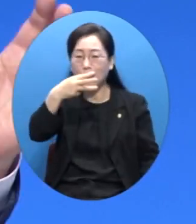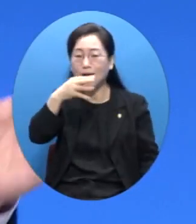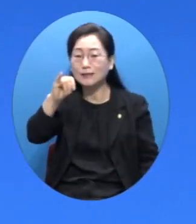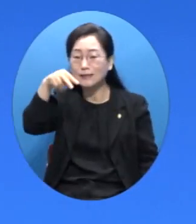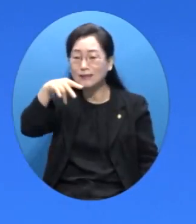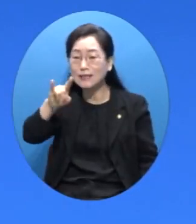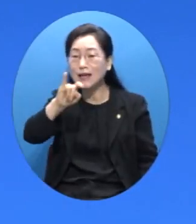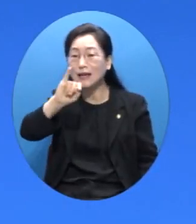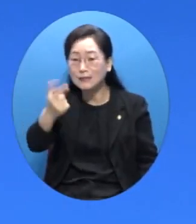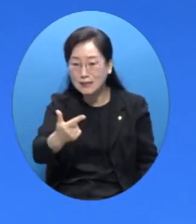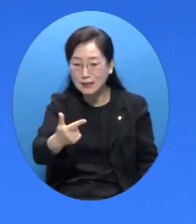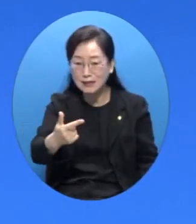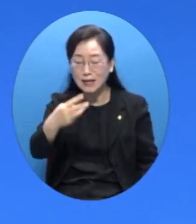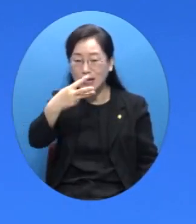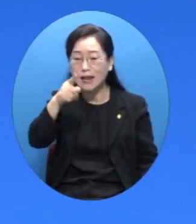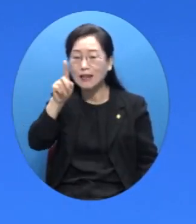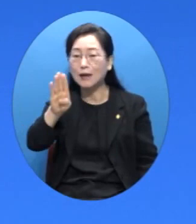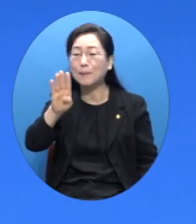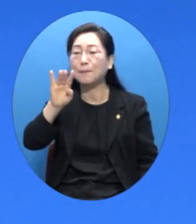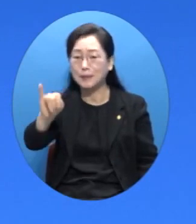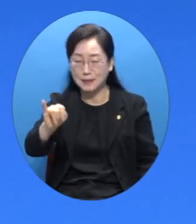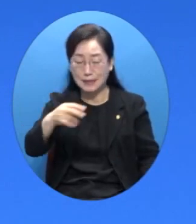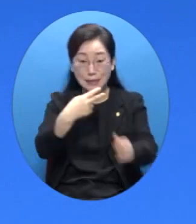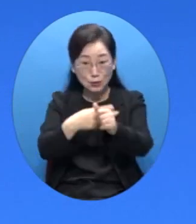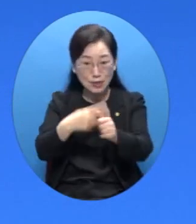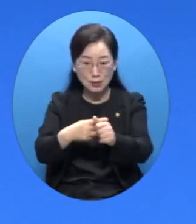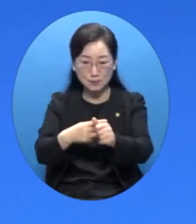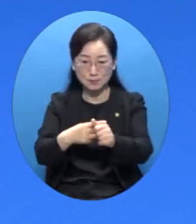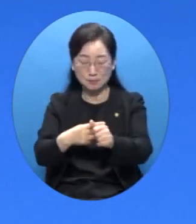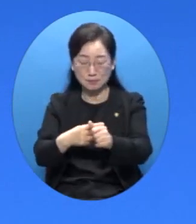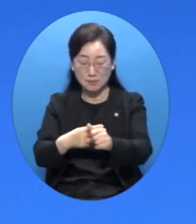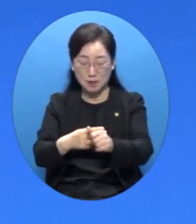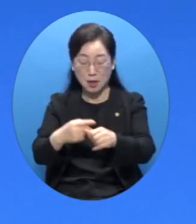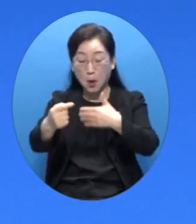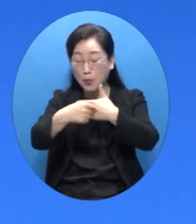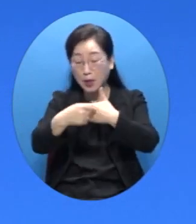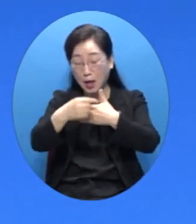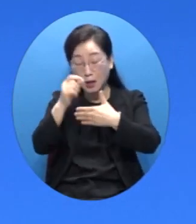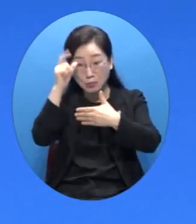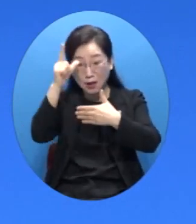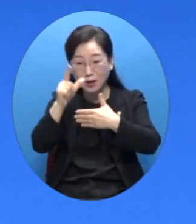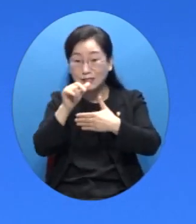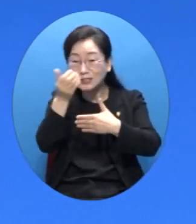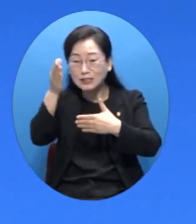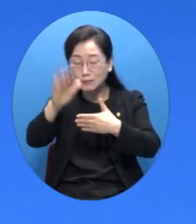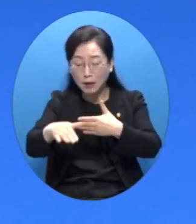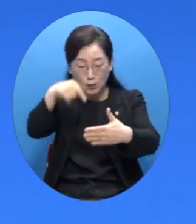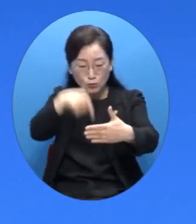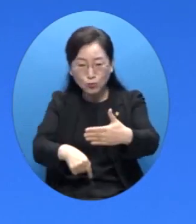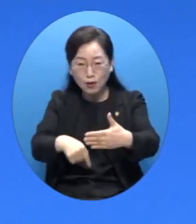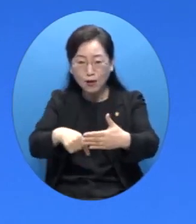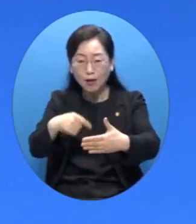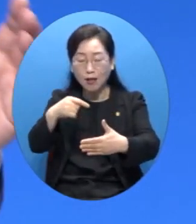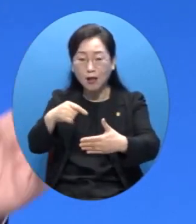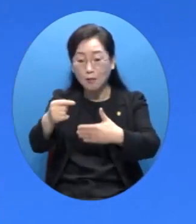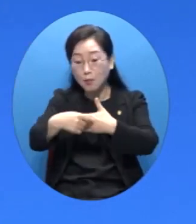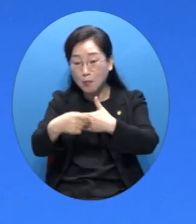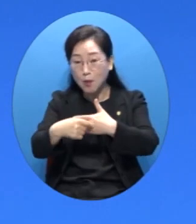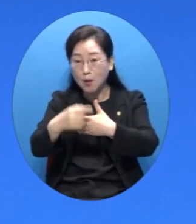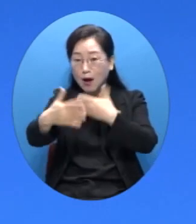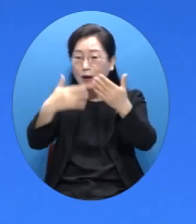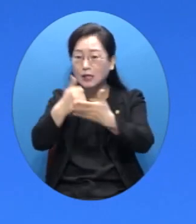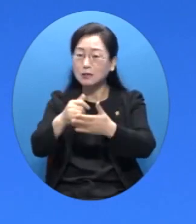성경학자들, 랍비들이 눈을 떴다고 하지만, 하나님의 말씀에 대해서 잘 알고 있고 지적으로 충만하다고